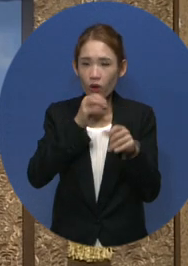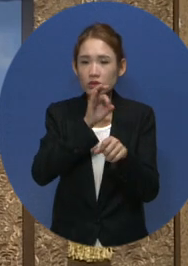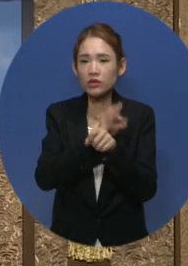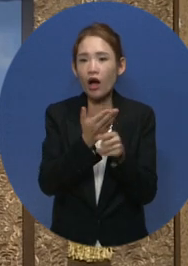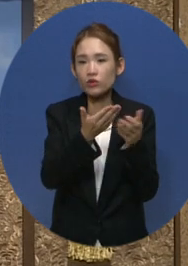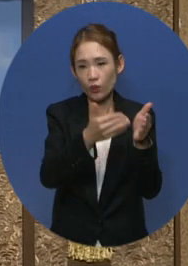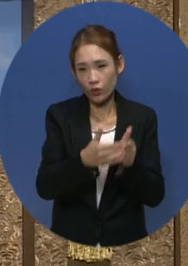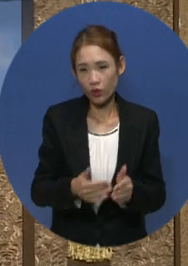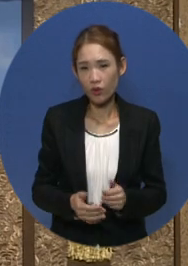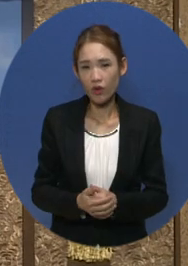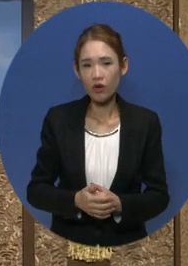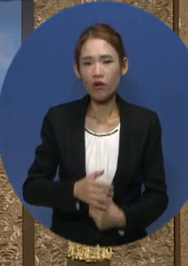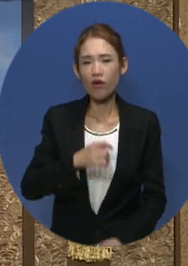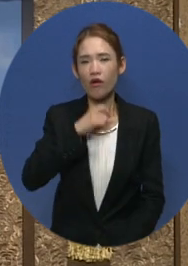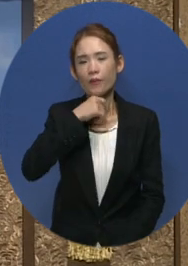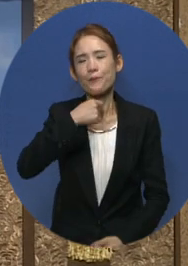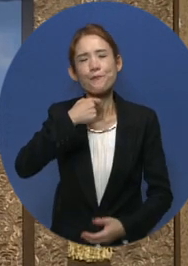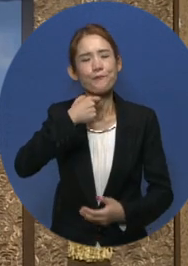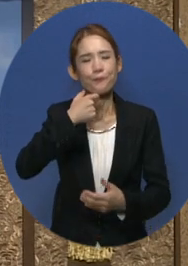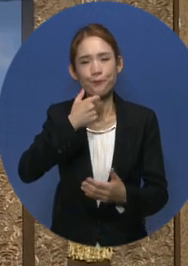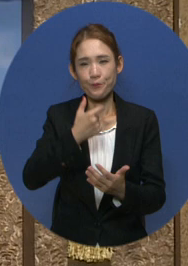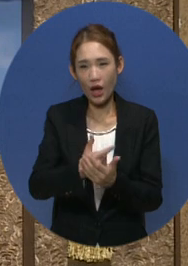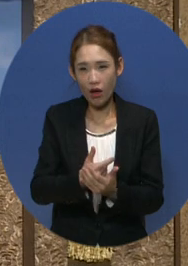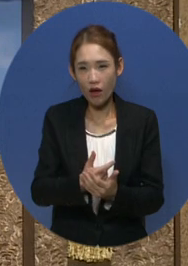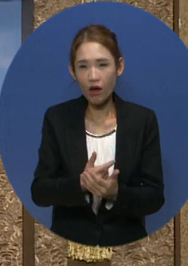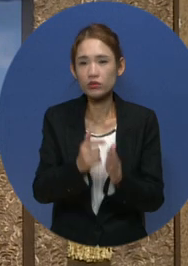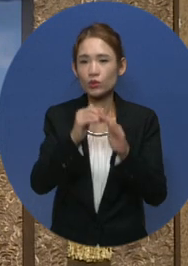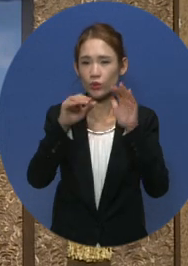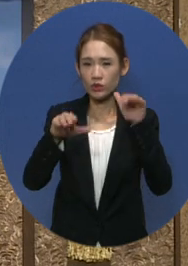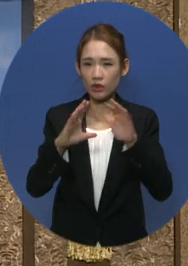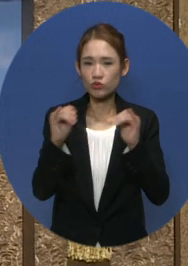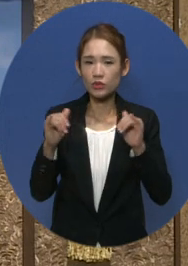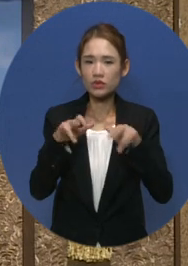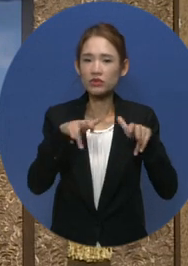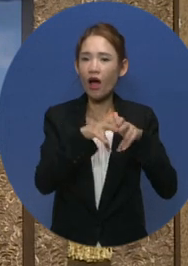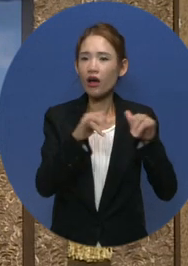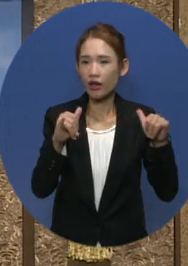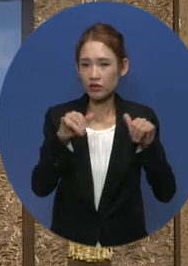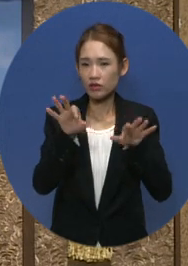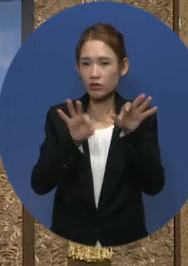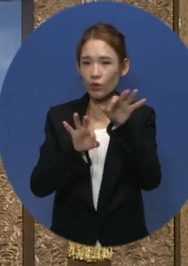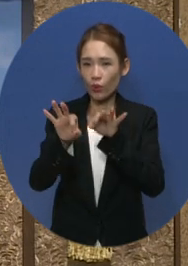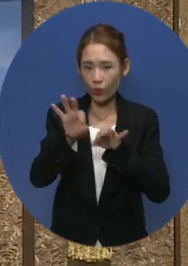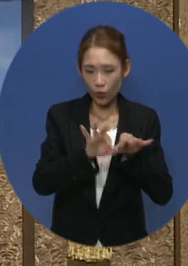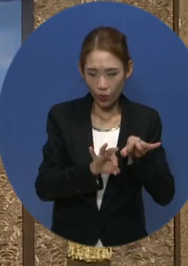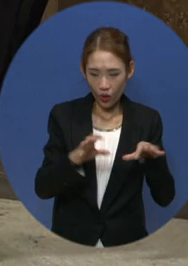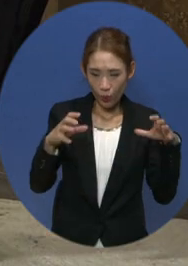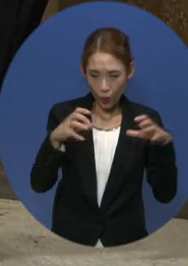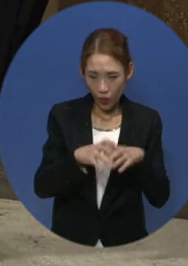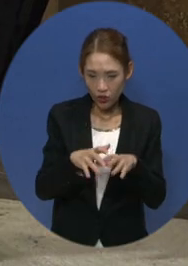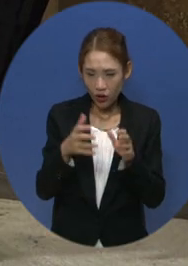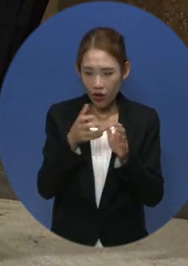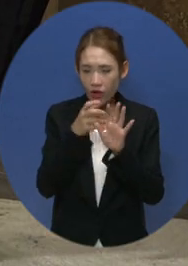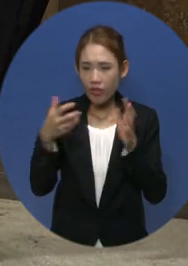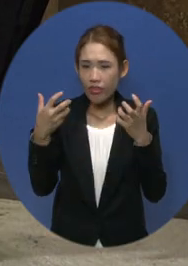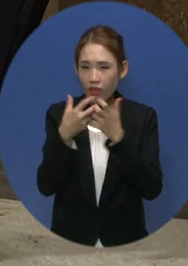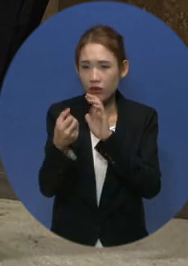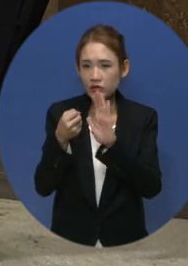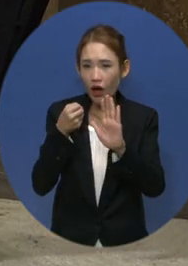정말 감동적이네요. 예, 그래서 그 동네 주민분이요. 예, 그 장애인들이 돈을 걷어가지고 냉장고를 사주셨어요.